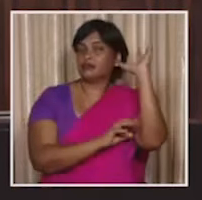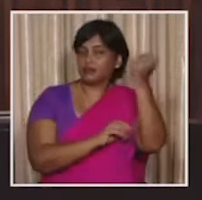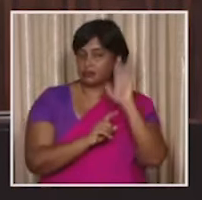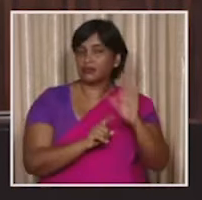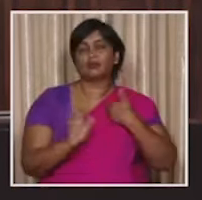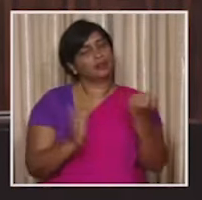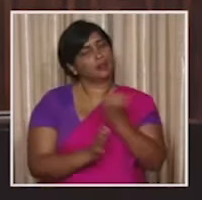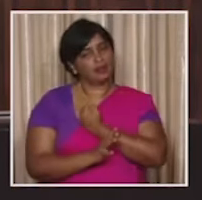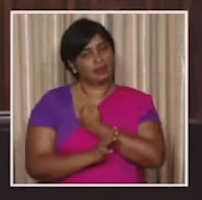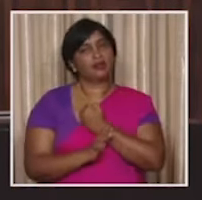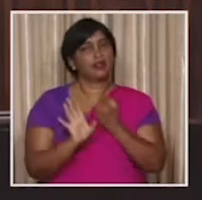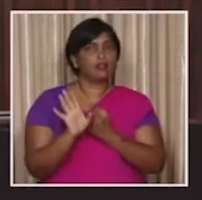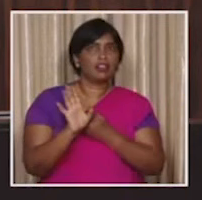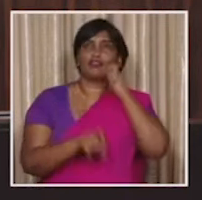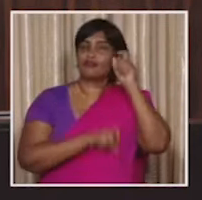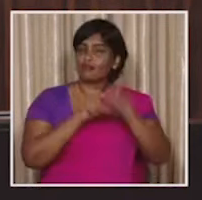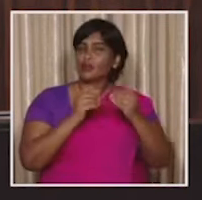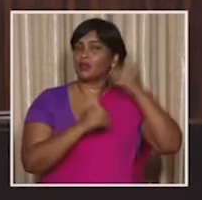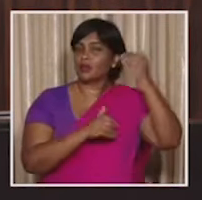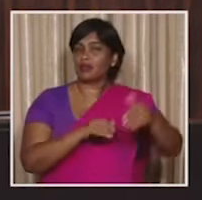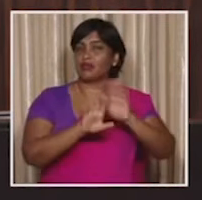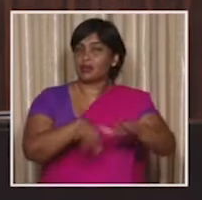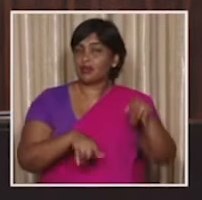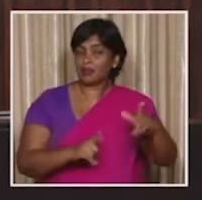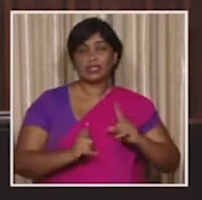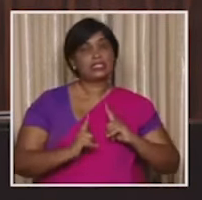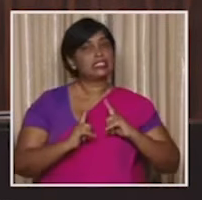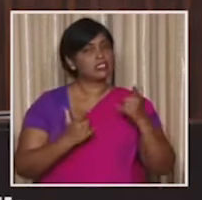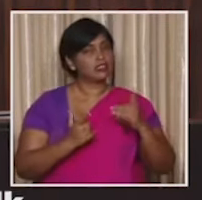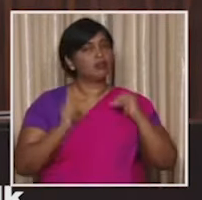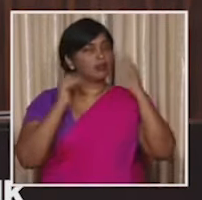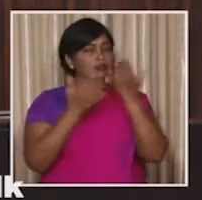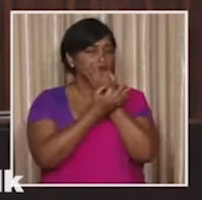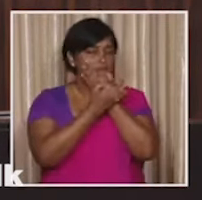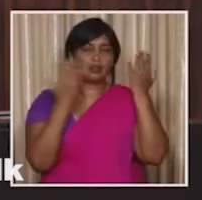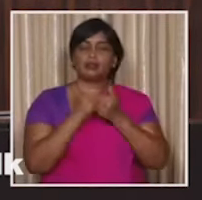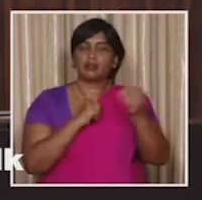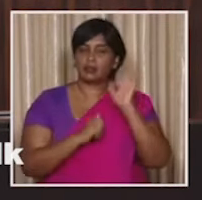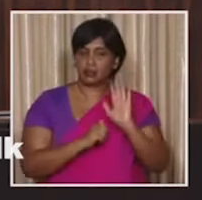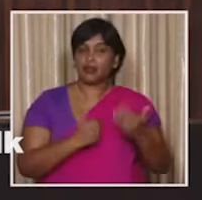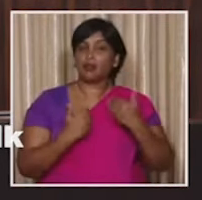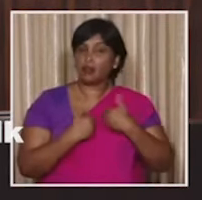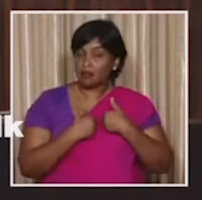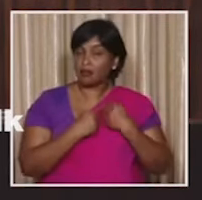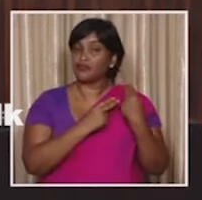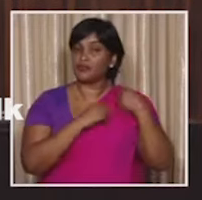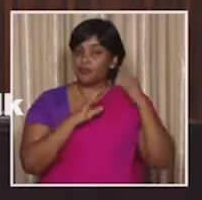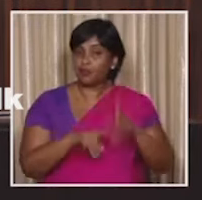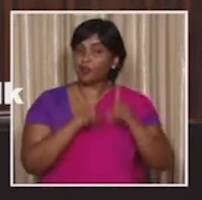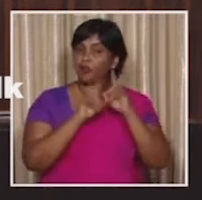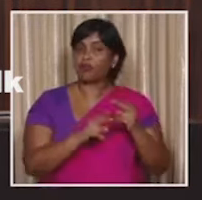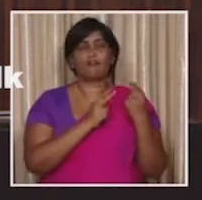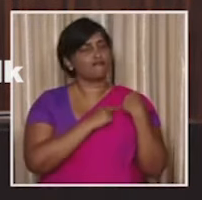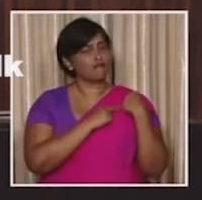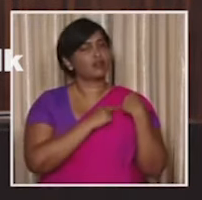වෙනුවෙන් කැපවෙමු. තරුණ පරපුරේ ඊළඟ පරම්පරාවේ ජීවිත සුගන්ධවත් කරන්නට කැපවෙමු. අපට පැවරී ඇති මෙම